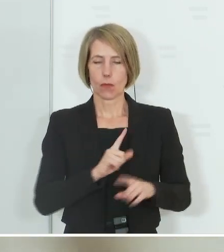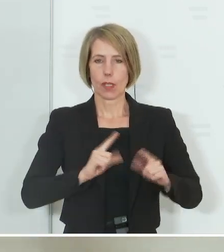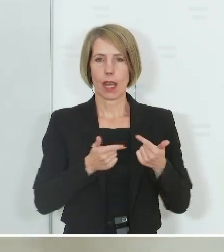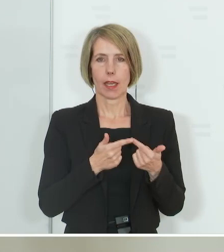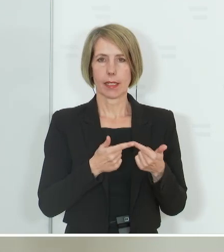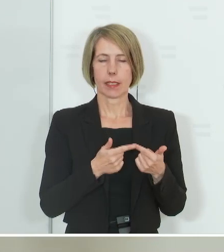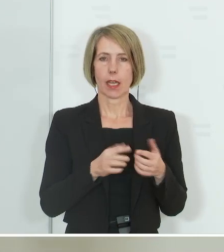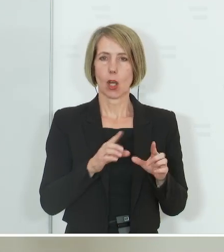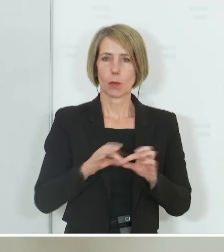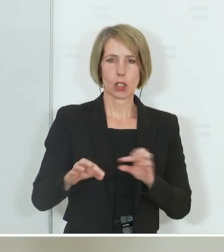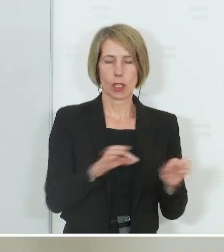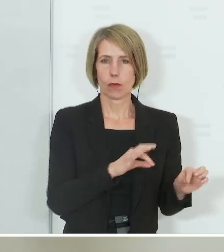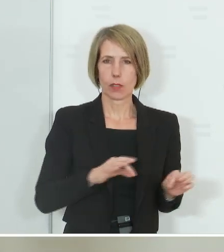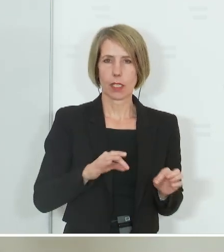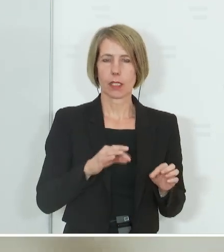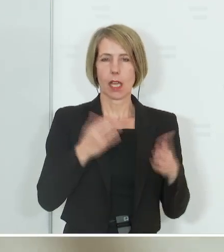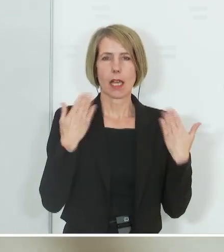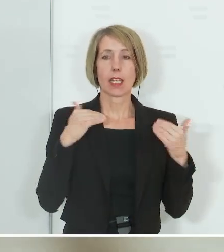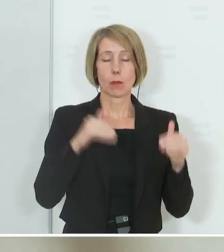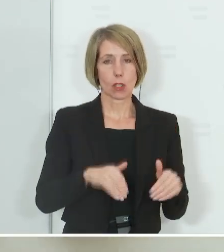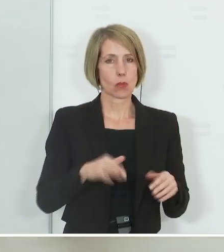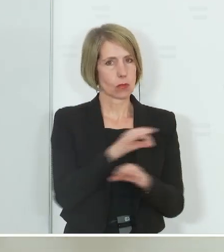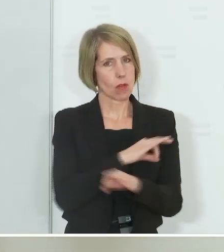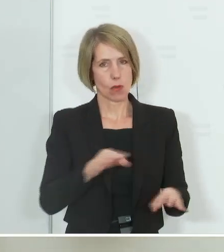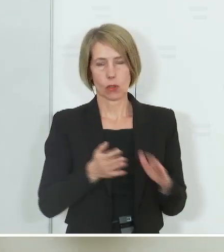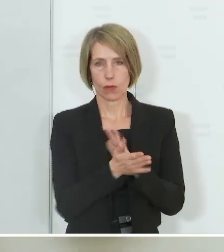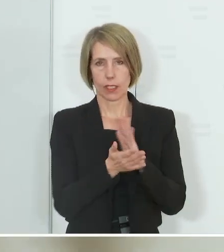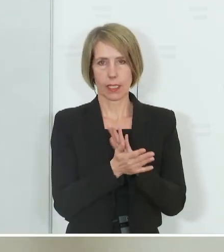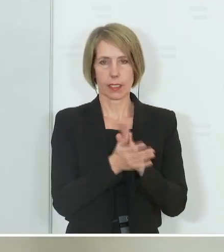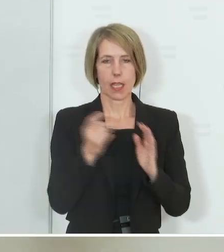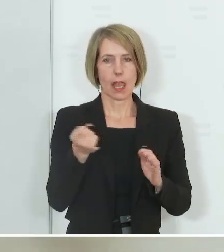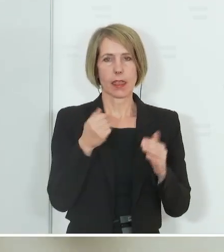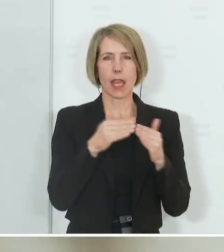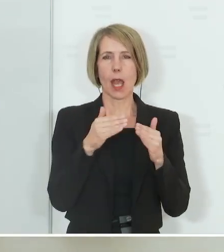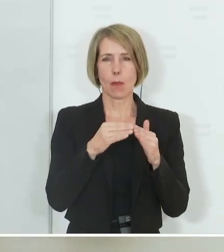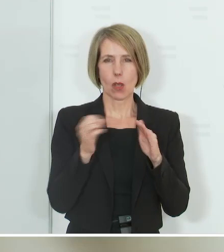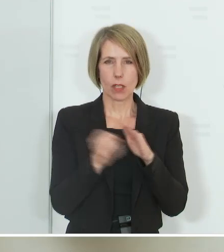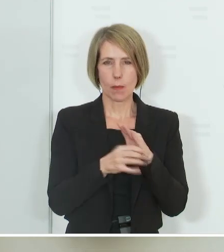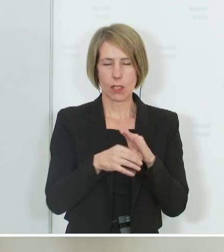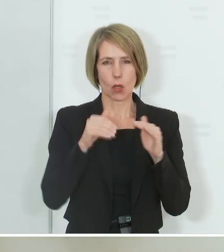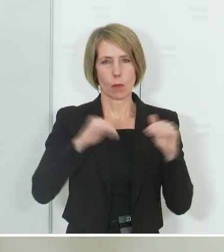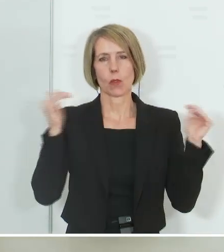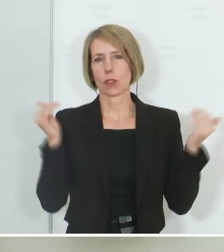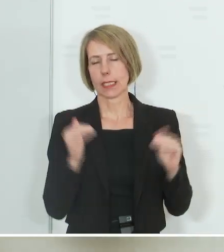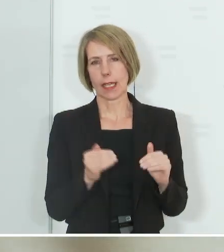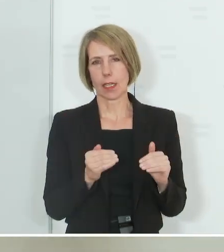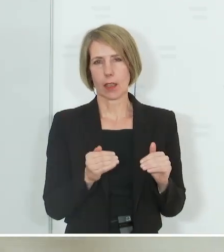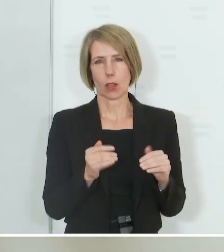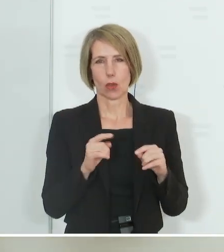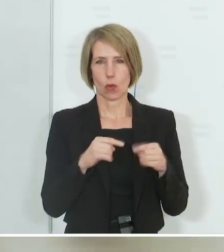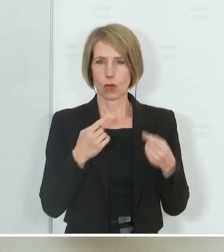Klimaschutz entsprechend zu vertreten und müssen dadurch die Treibhausemissionen senken. Das heißt also, dass wir unsere